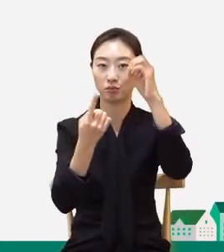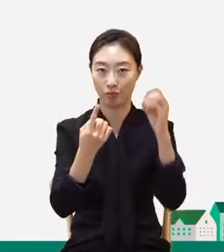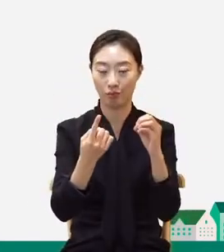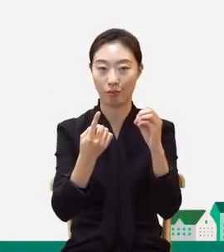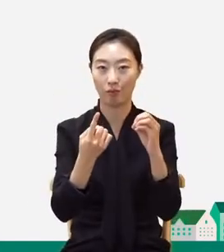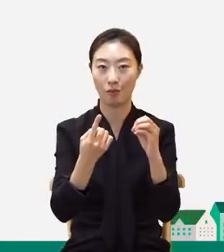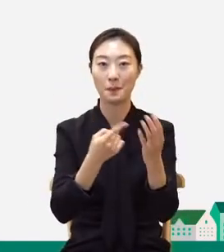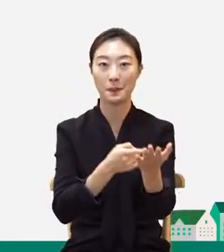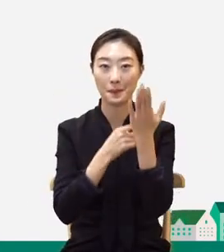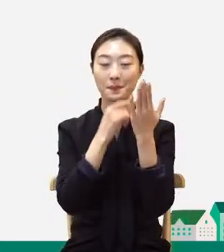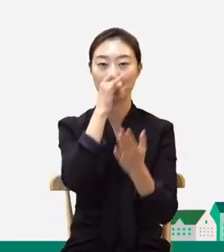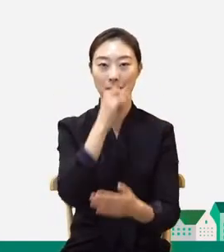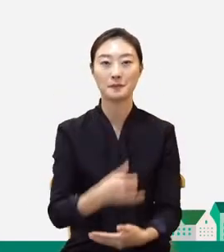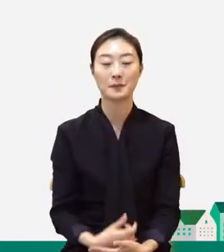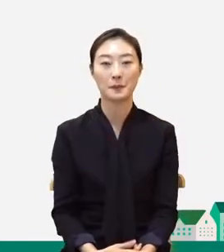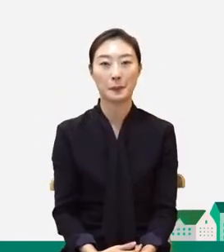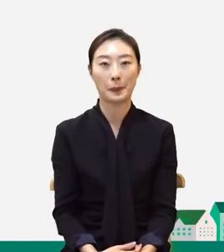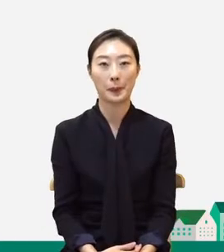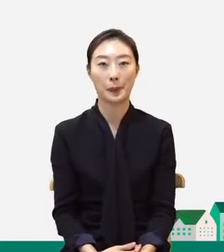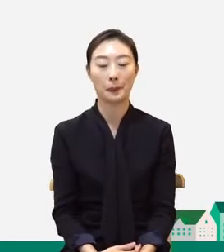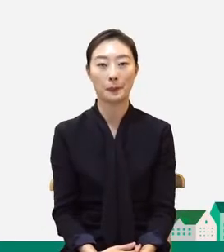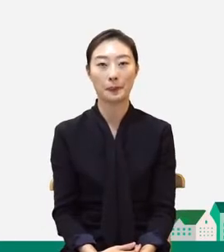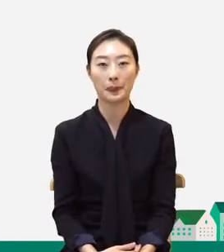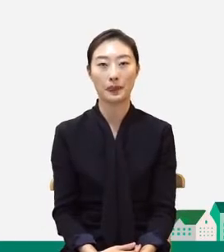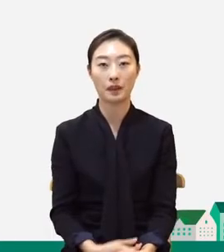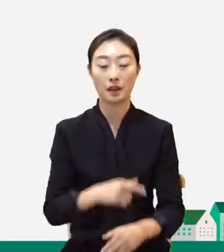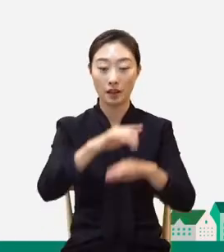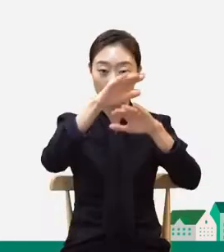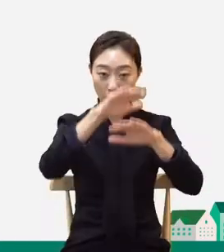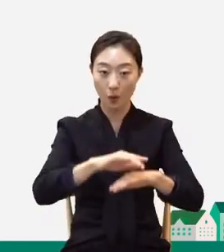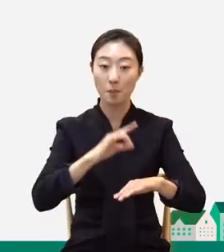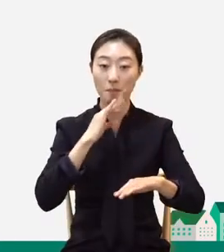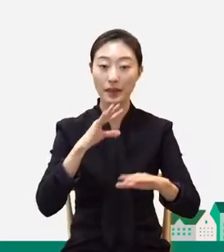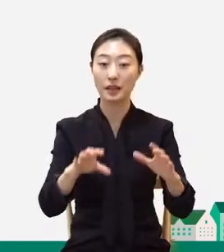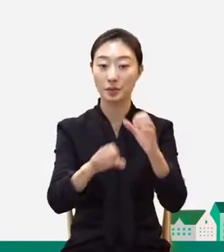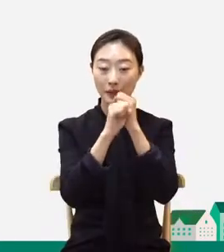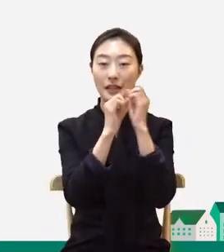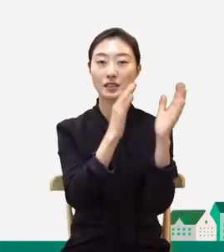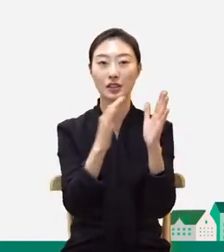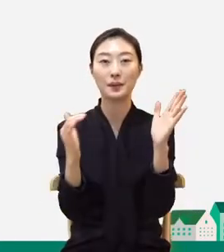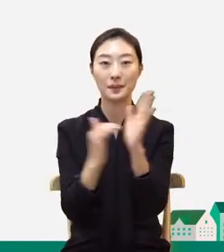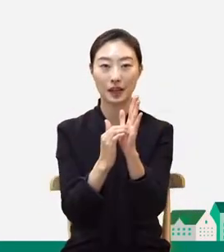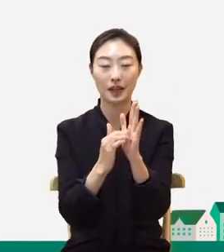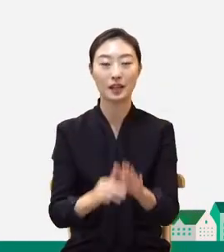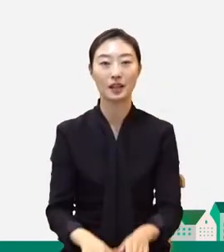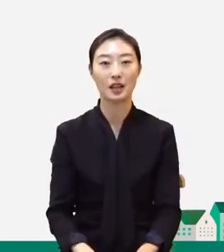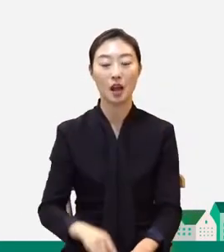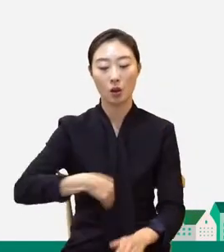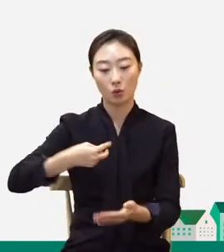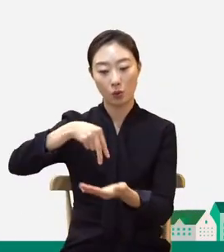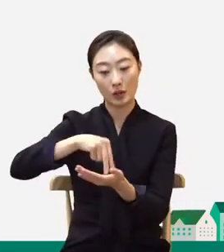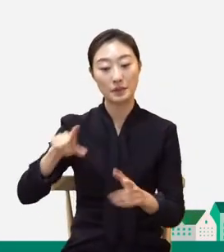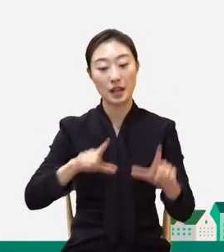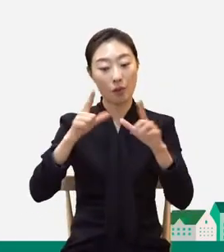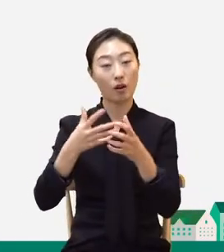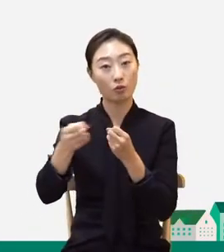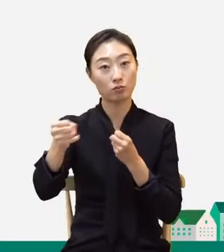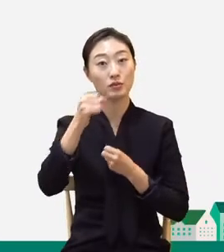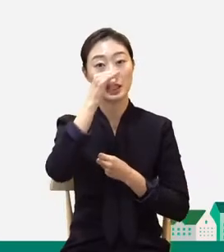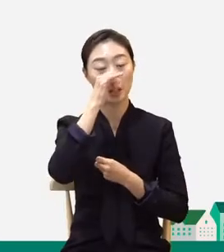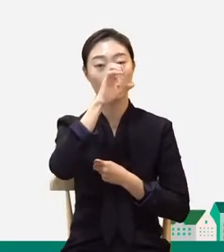100%로 나온 부분이 있습니다. 나온 항목들만 정리를 해 부분입니다. 그래서 독립적인 생활공간에 대한 부분,